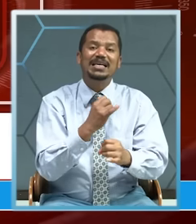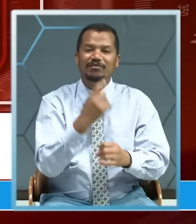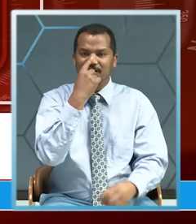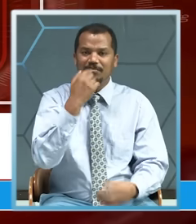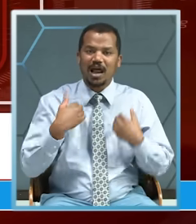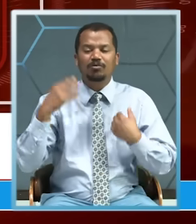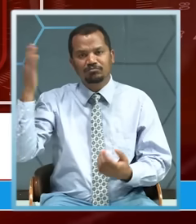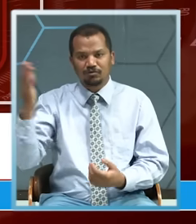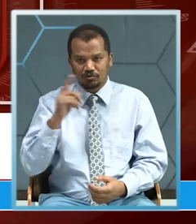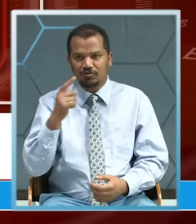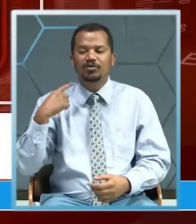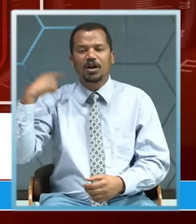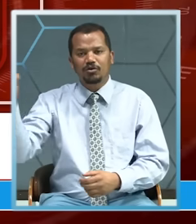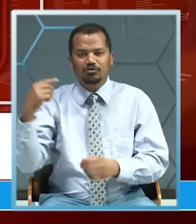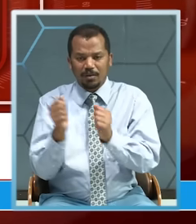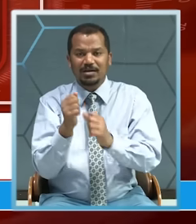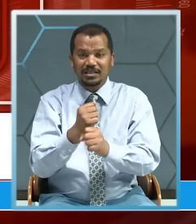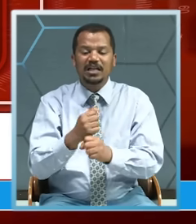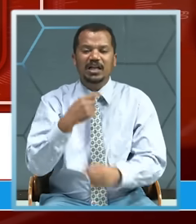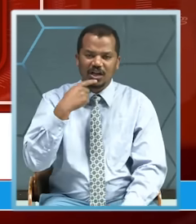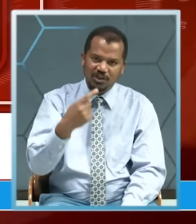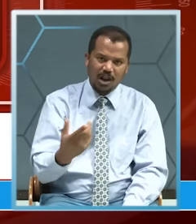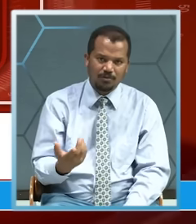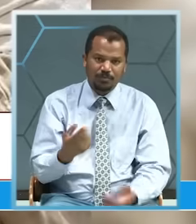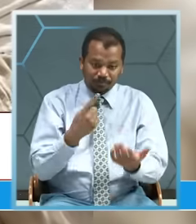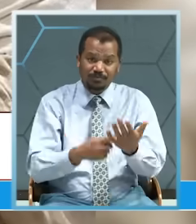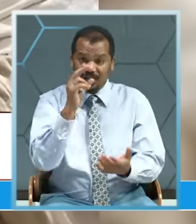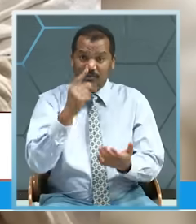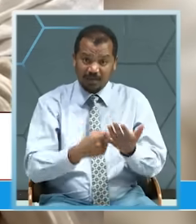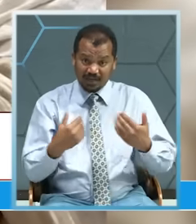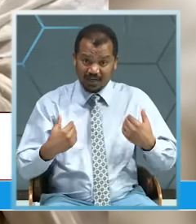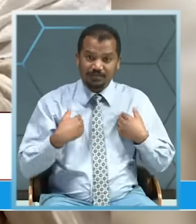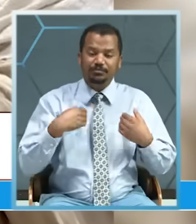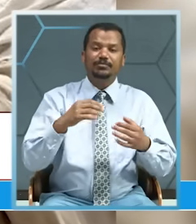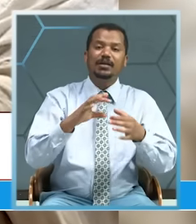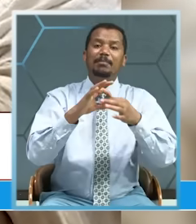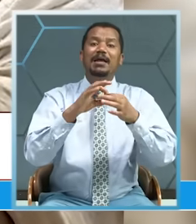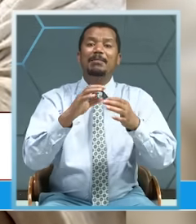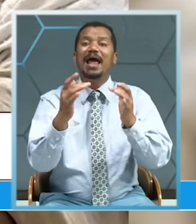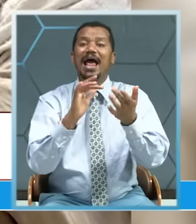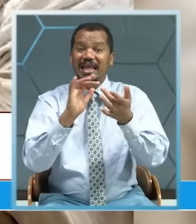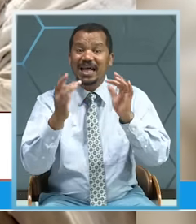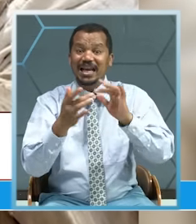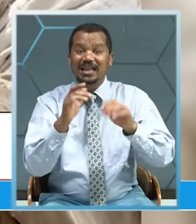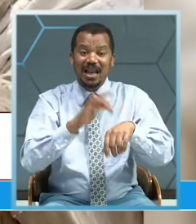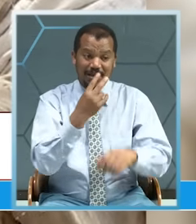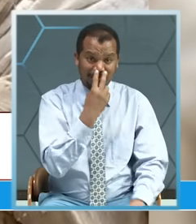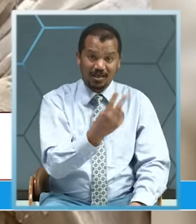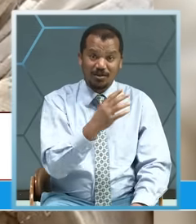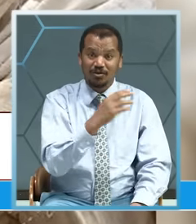አቀፍ ድምድም ያለው ስለሆነ ከነሱ ጋር እየሰራን መሆኑን እነግርሻለሁ። ይህ በእንዲህ እንዳለ በማህበራዊ ሚዲያ ዘዴዎች